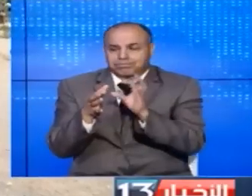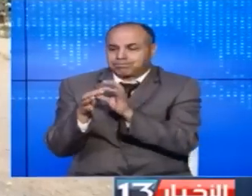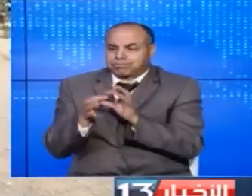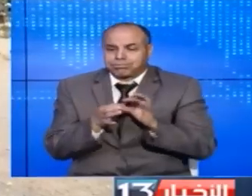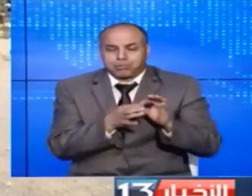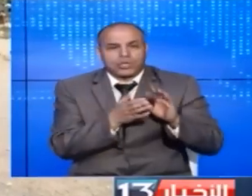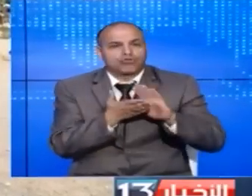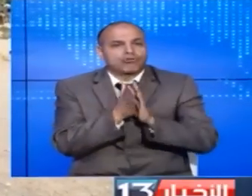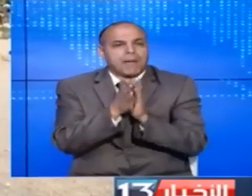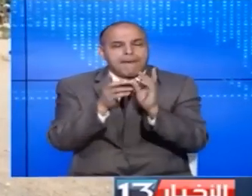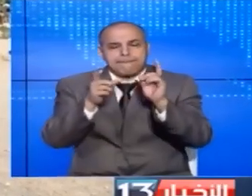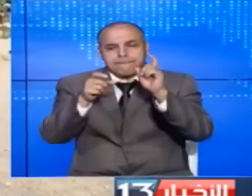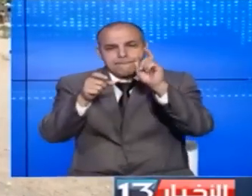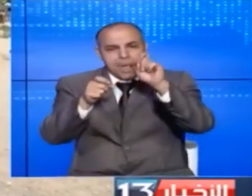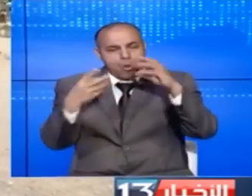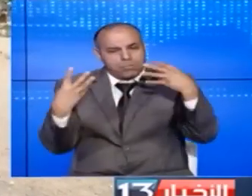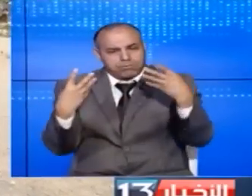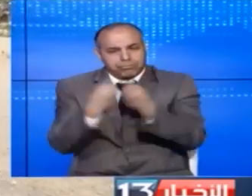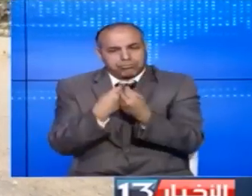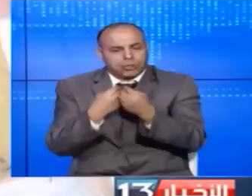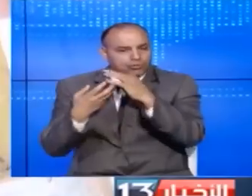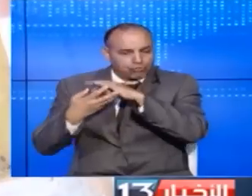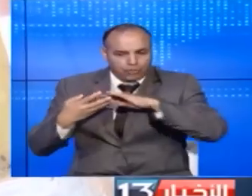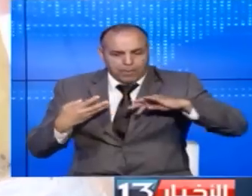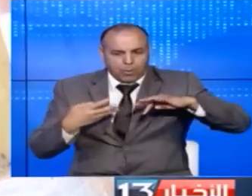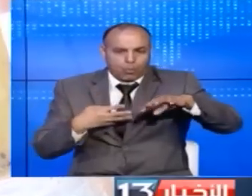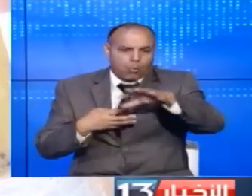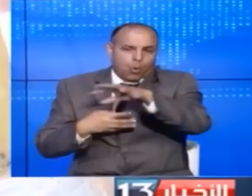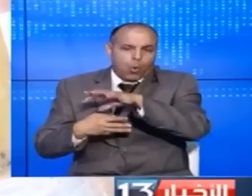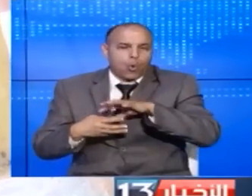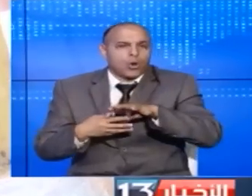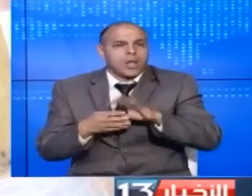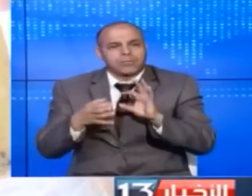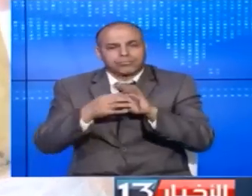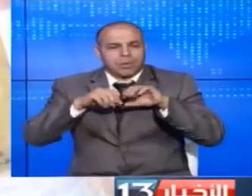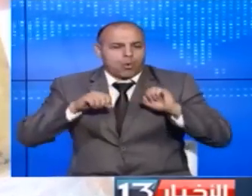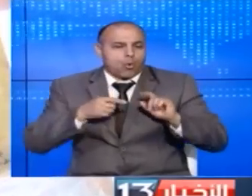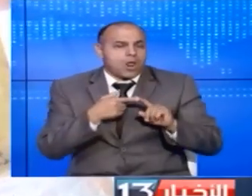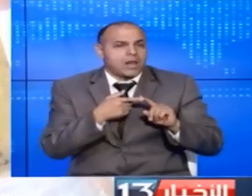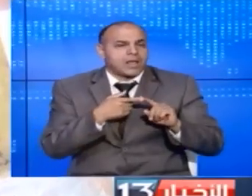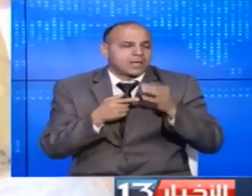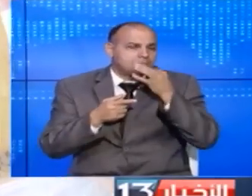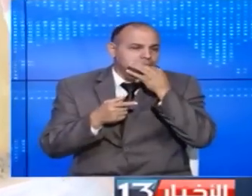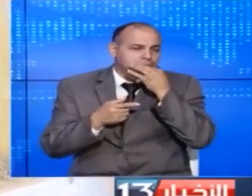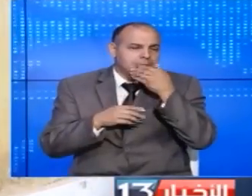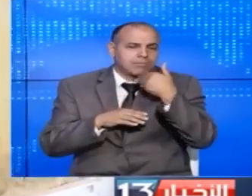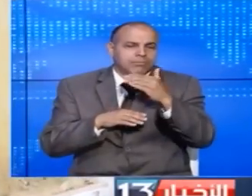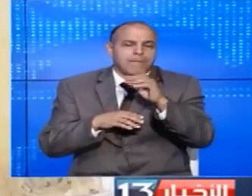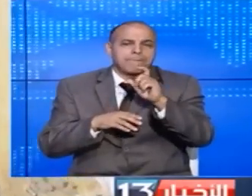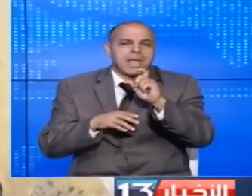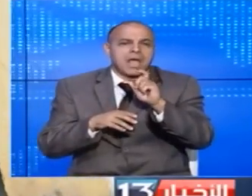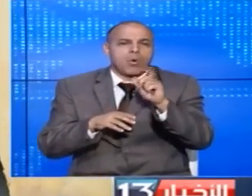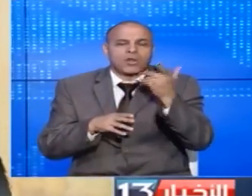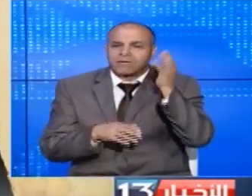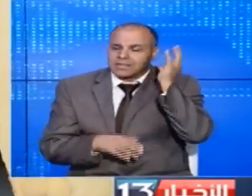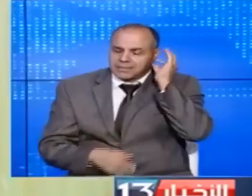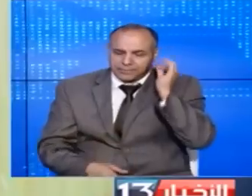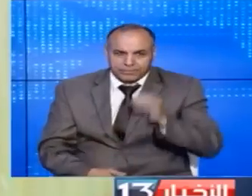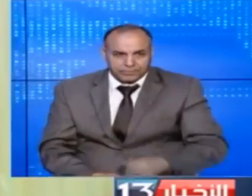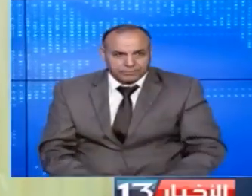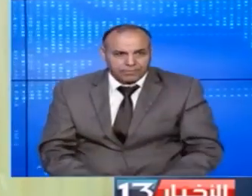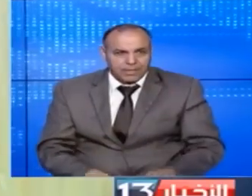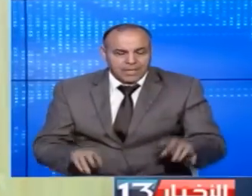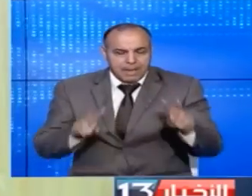من الجمعيات المائية بشبكات إقليم الشركة الوطنية لاستغلال وتوزيع المياه بالقصرين.